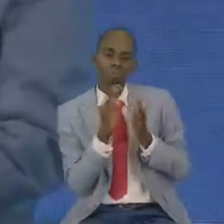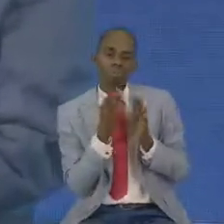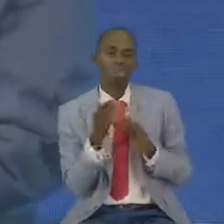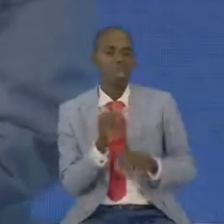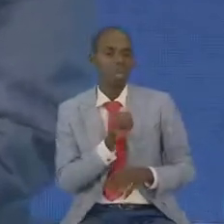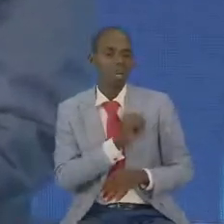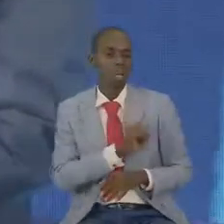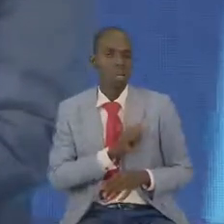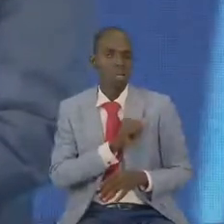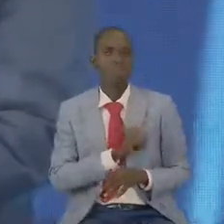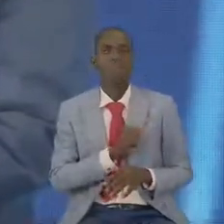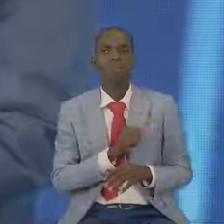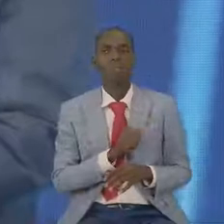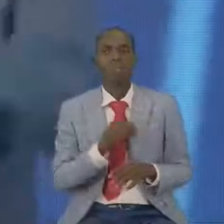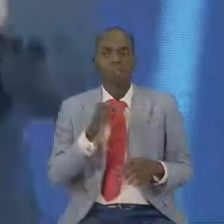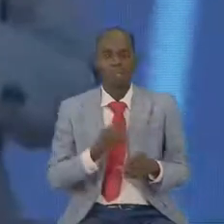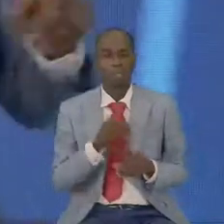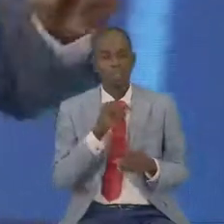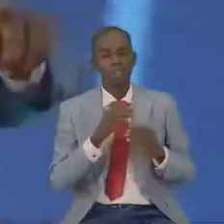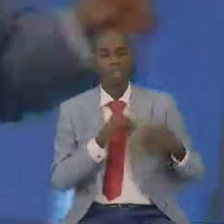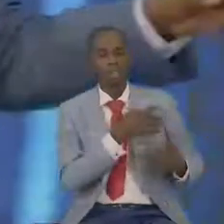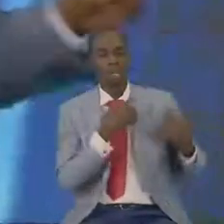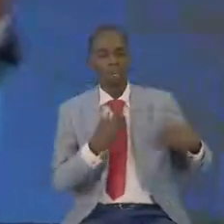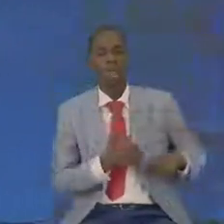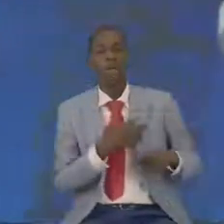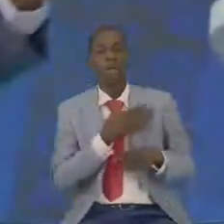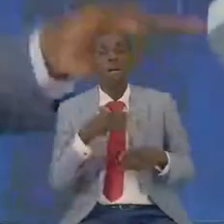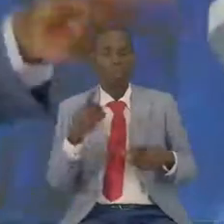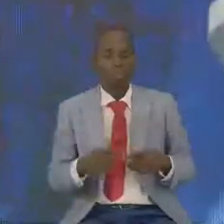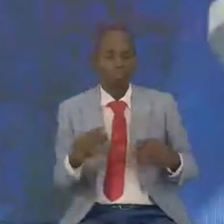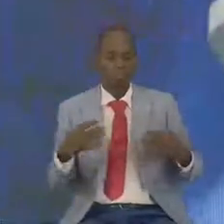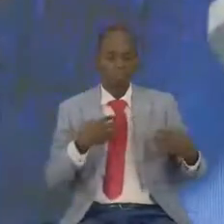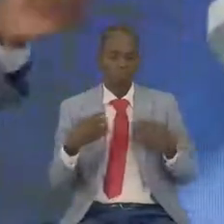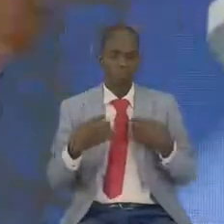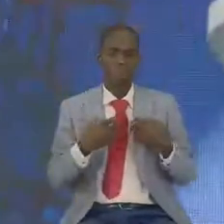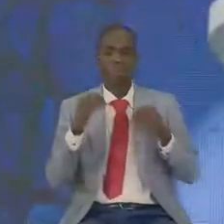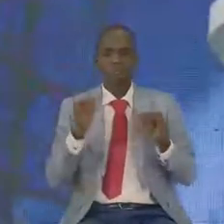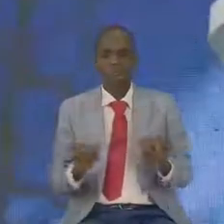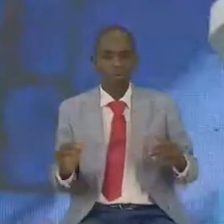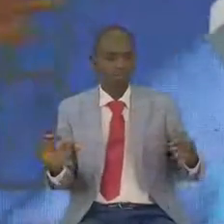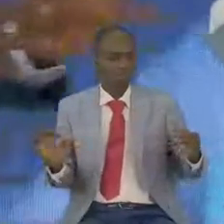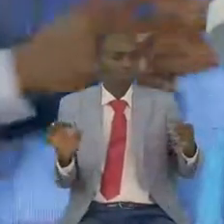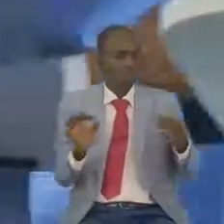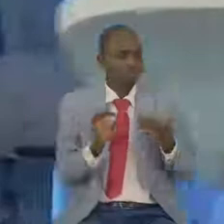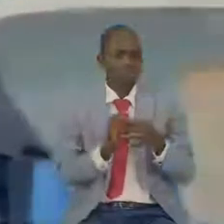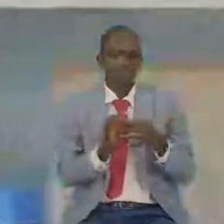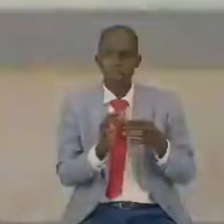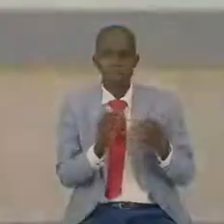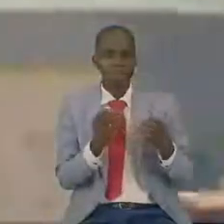similaire au sien. Et les murmures peuvent se communiquer entre eux.